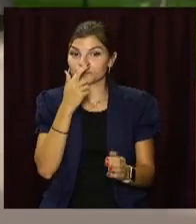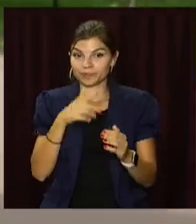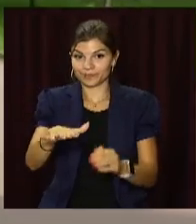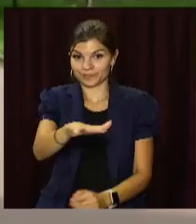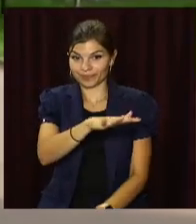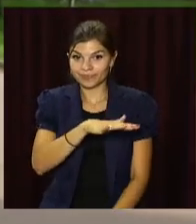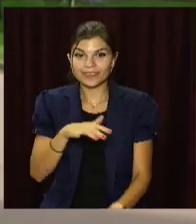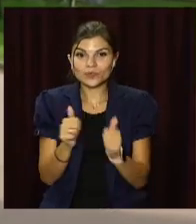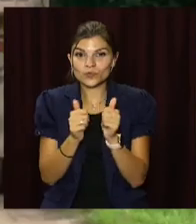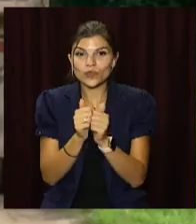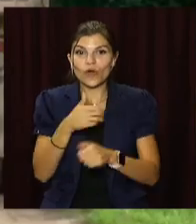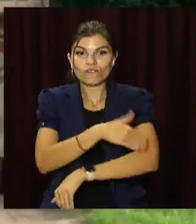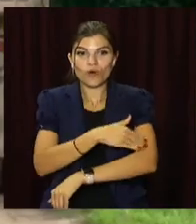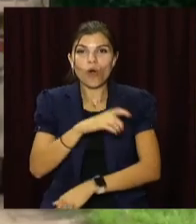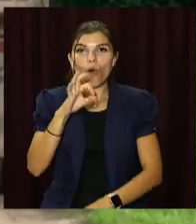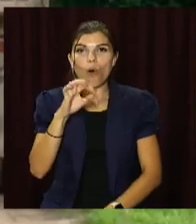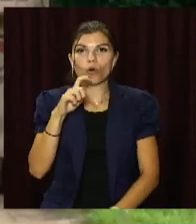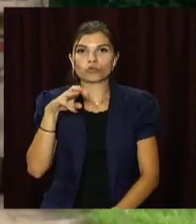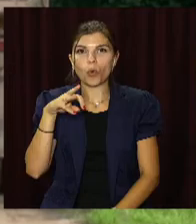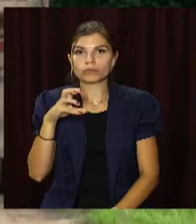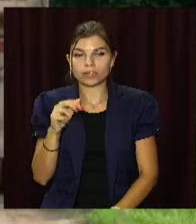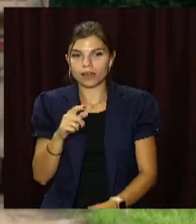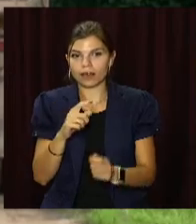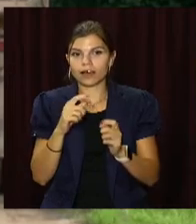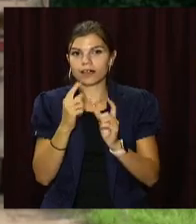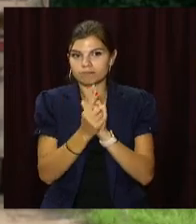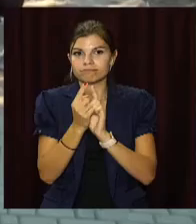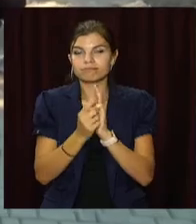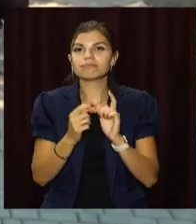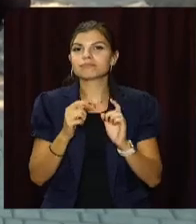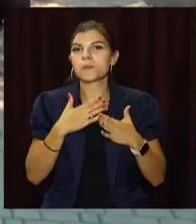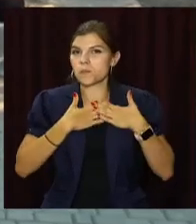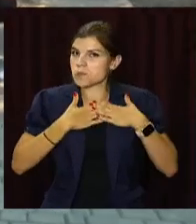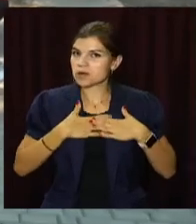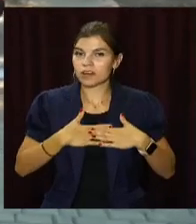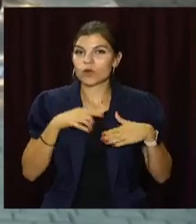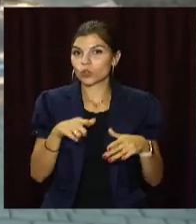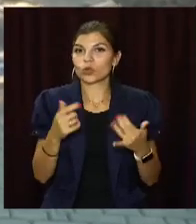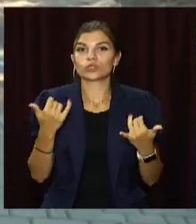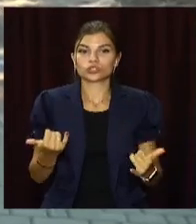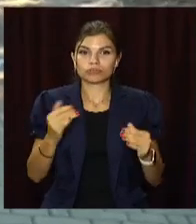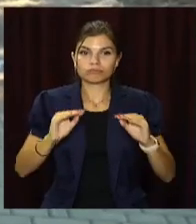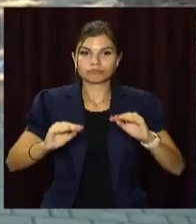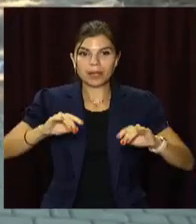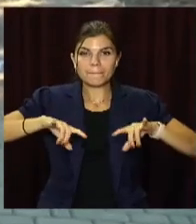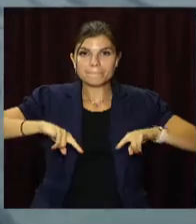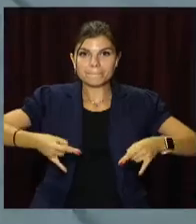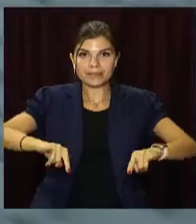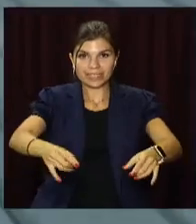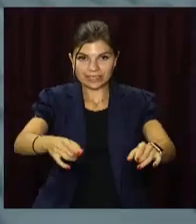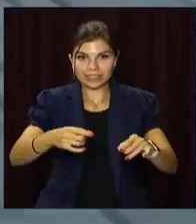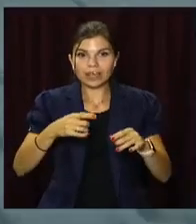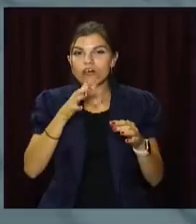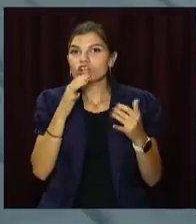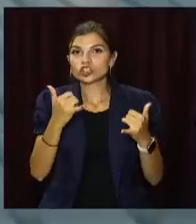житлових будинків поруч з вулицею Ухтомського перетворили на затишне місце для прогулянок. Зараз тут укладають тротуарну плитку, монтують